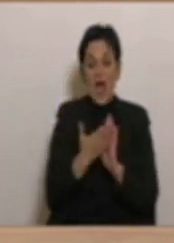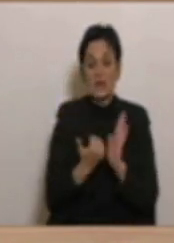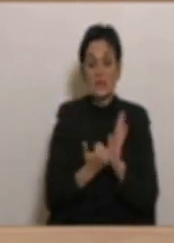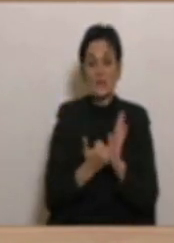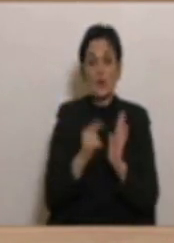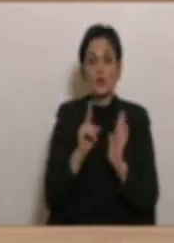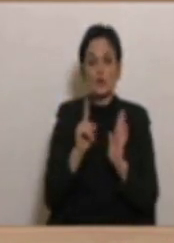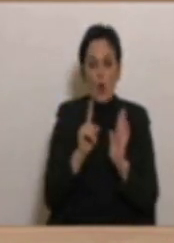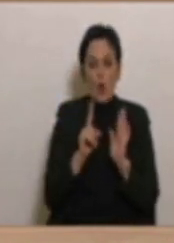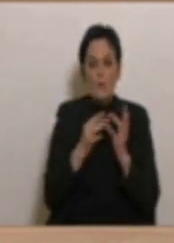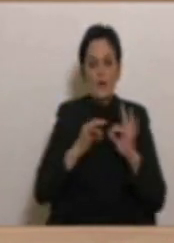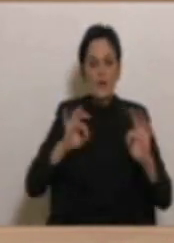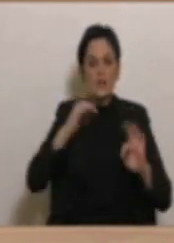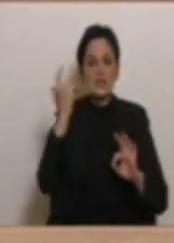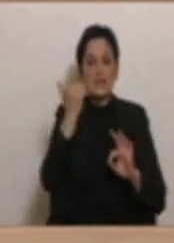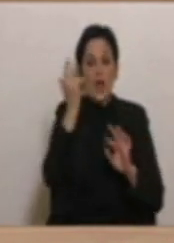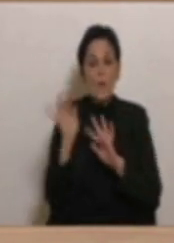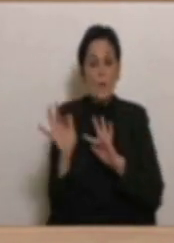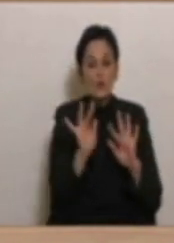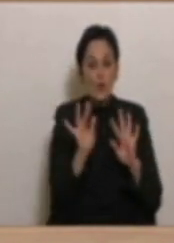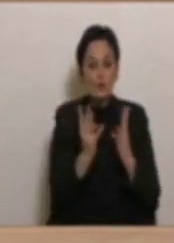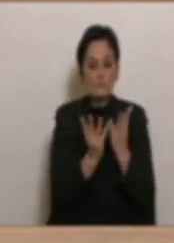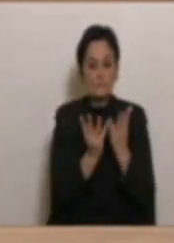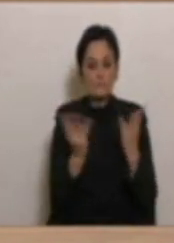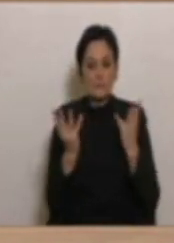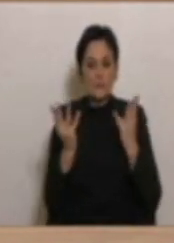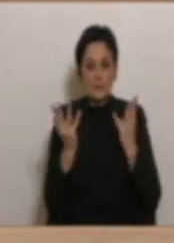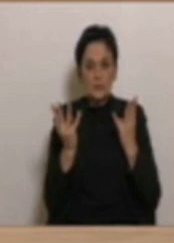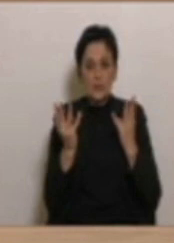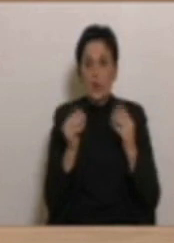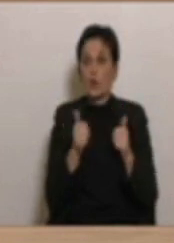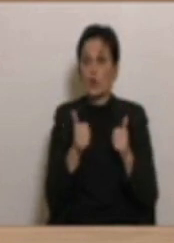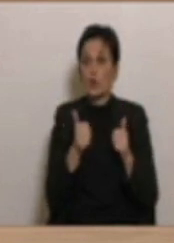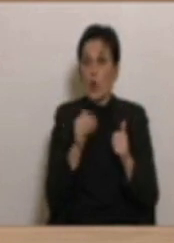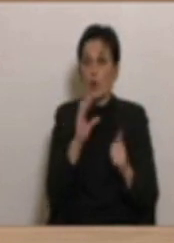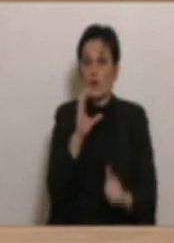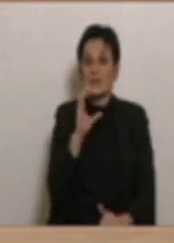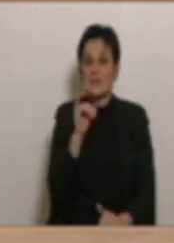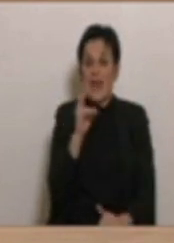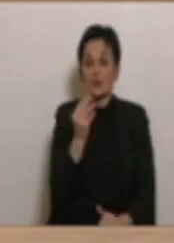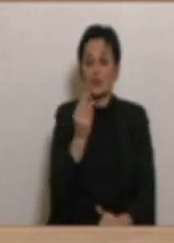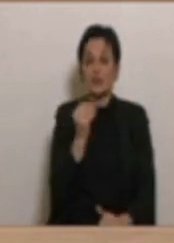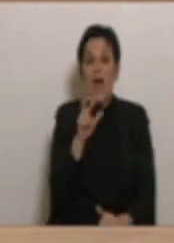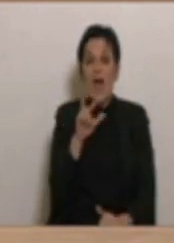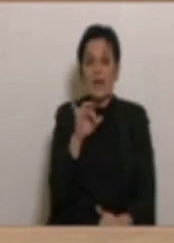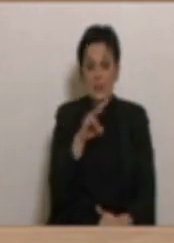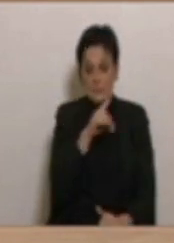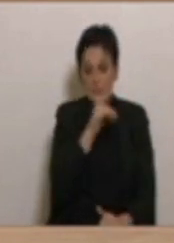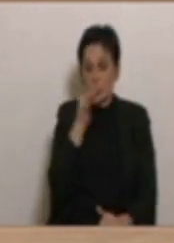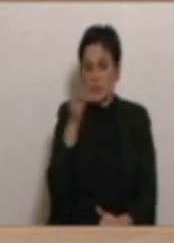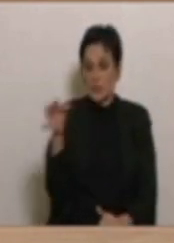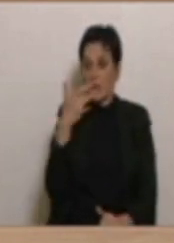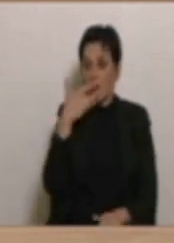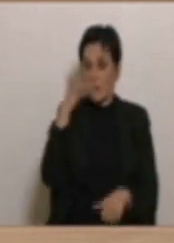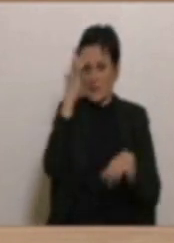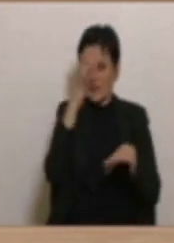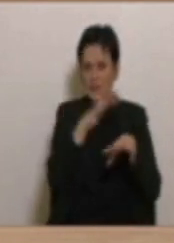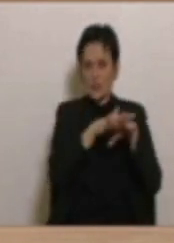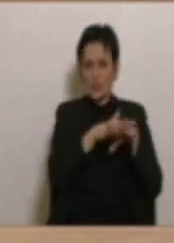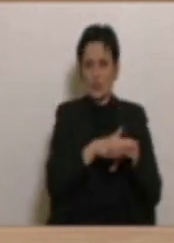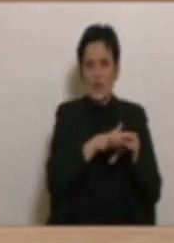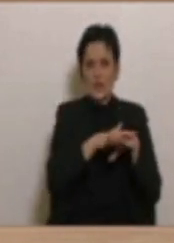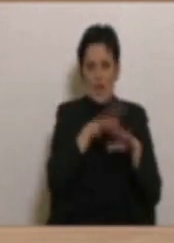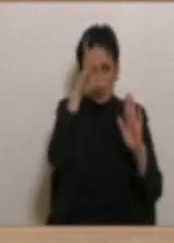შეექმნა დემოკრატიული პროცესისთვის და როგორც სენატორმა შაჰინმა გითხრათ ამერიკის შეერთებული შტატების